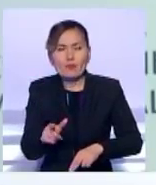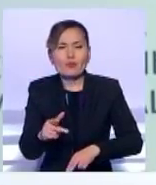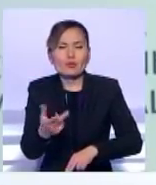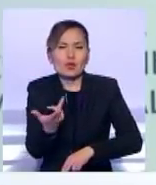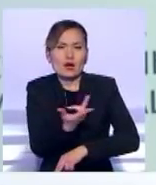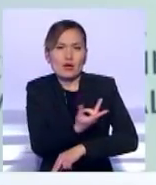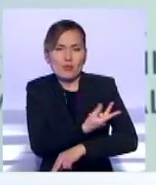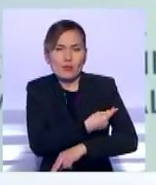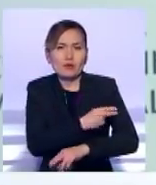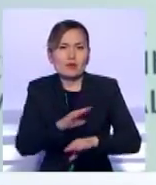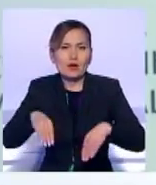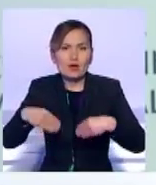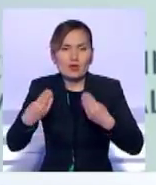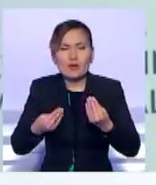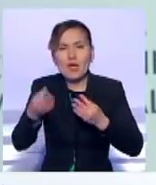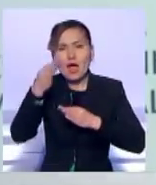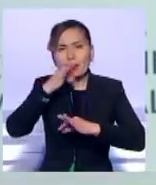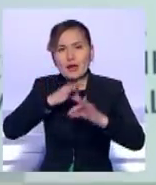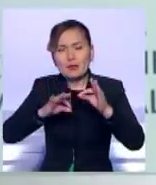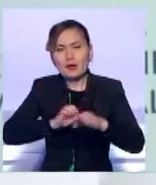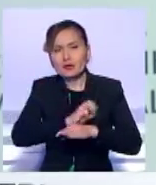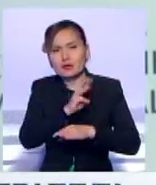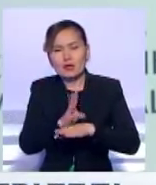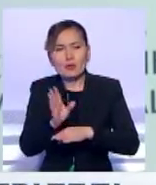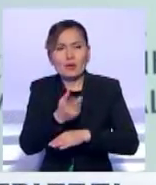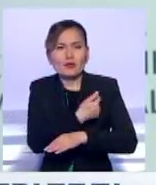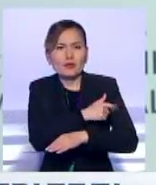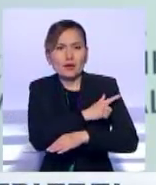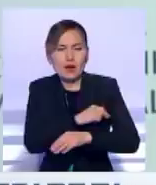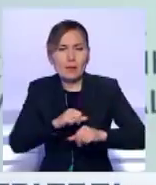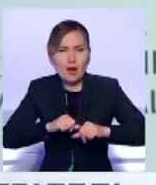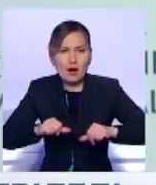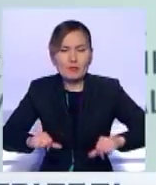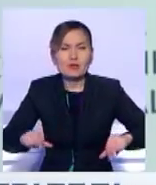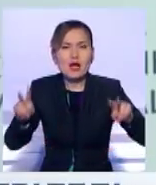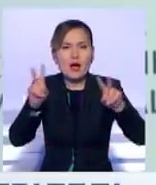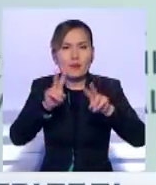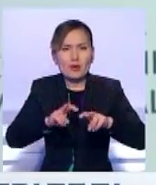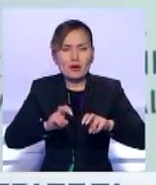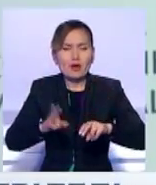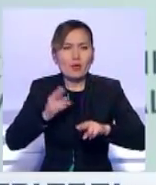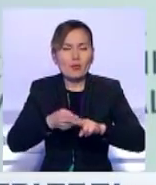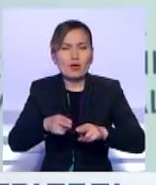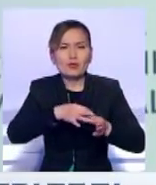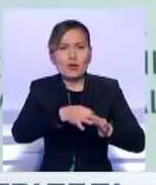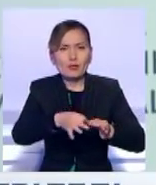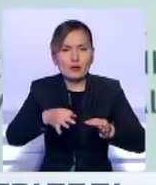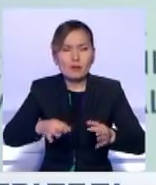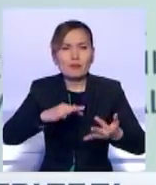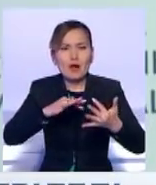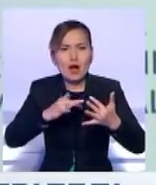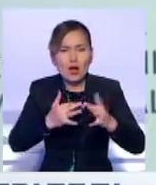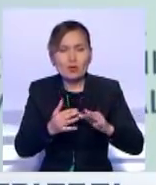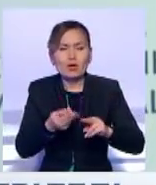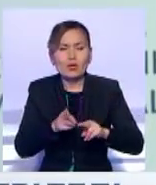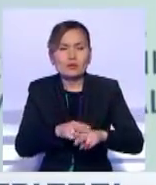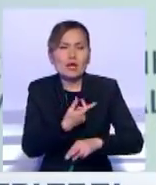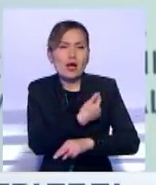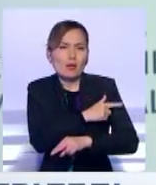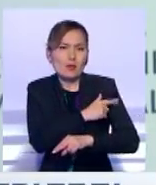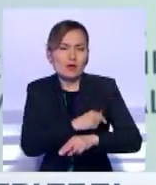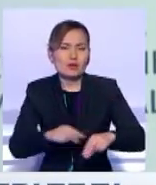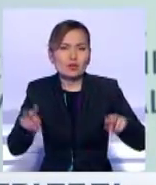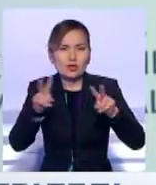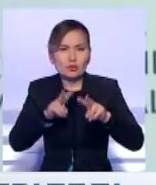тапшылық мәселесі шешілді. Ал ертең біз мониторингтік топ құрамындағы өзге өңірлердегі департамент өкілдерімен бірге